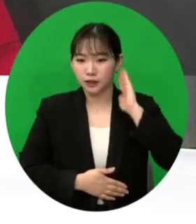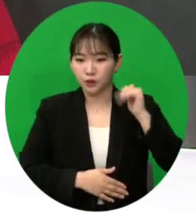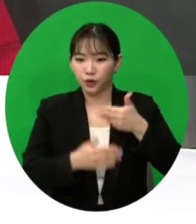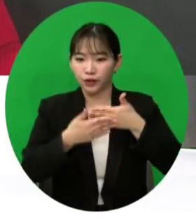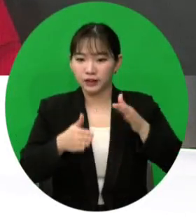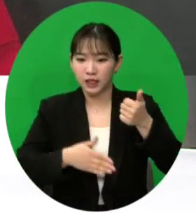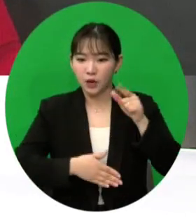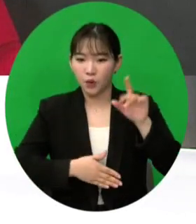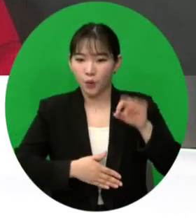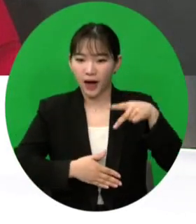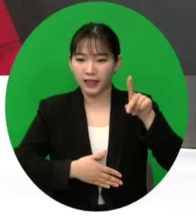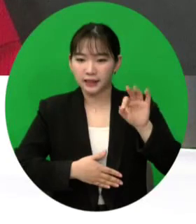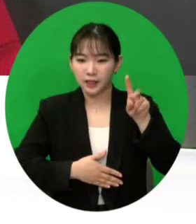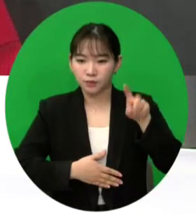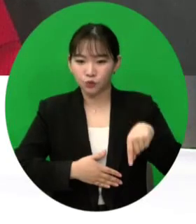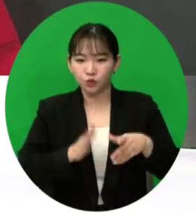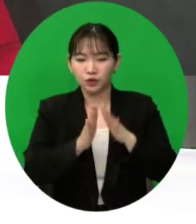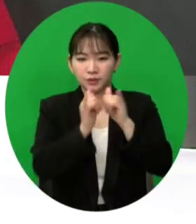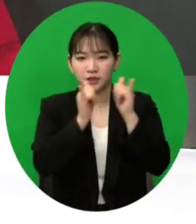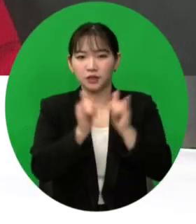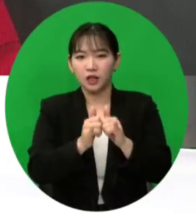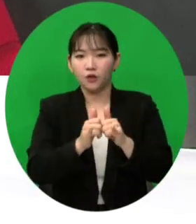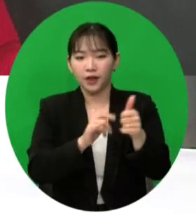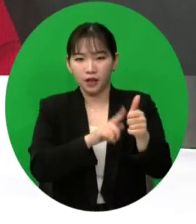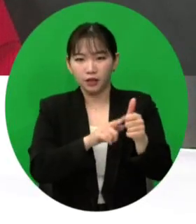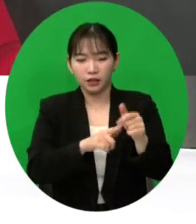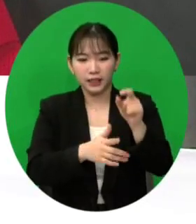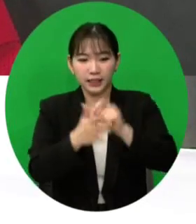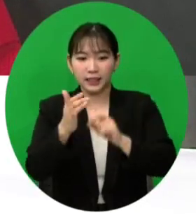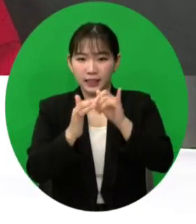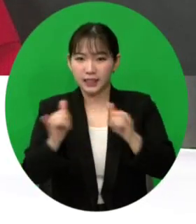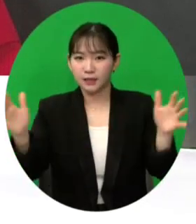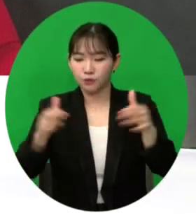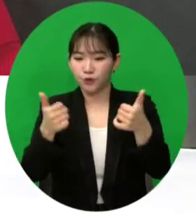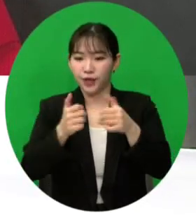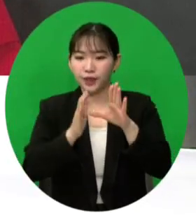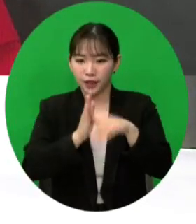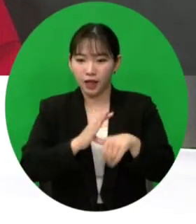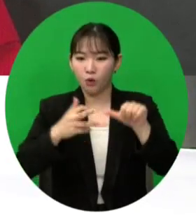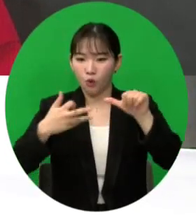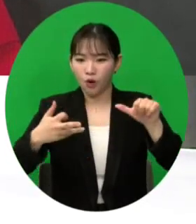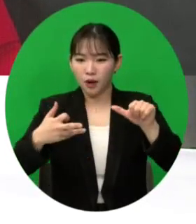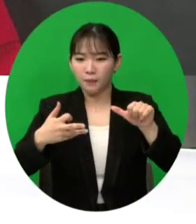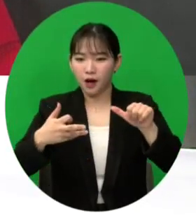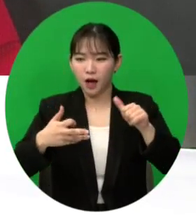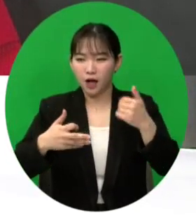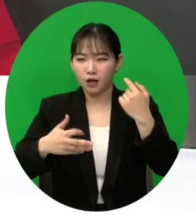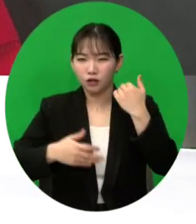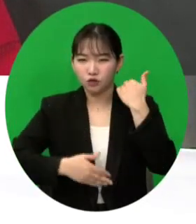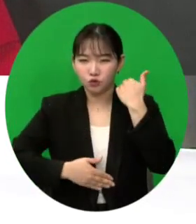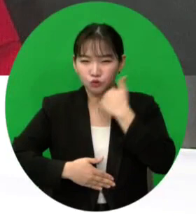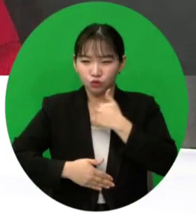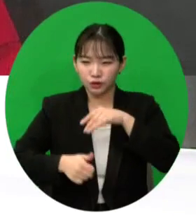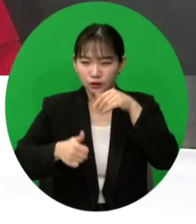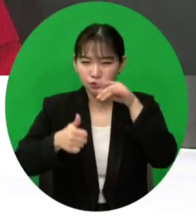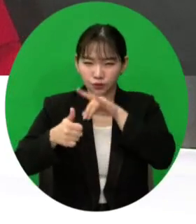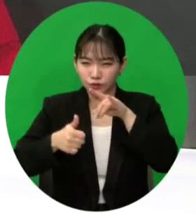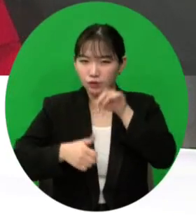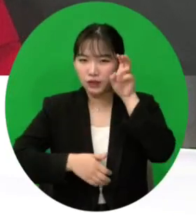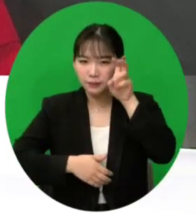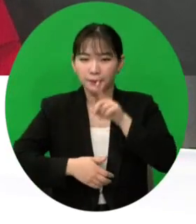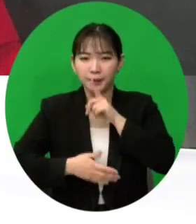대통령실 황상무 시민사회 수석이 출입 기자와의 간담회에서 5.18 배후설을 제기한 사실이 드러나